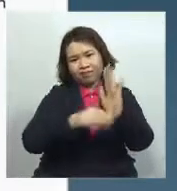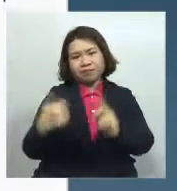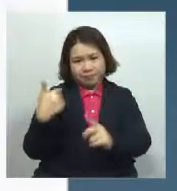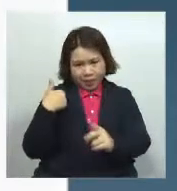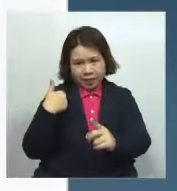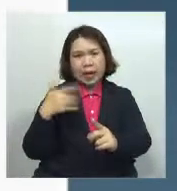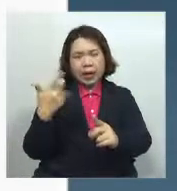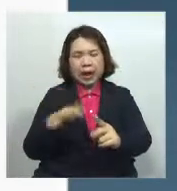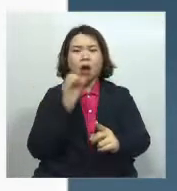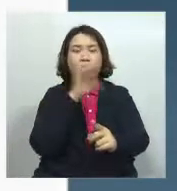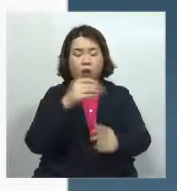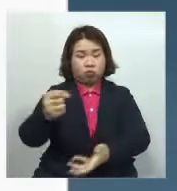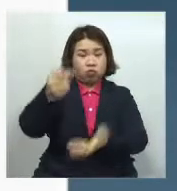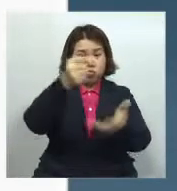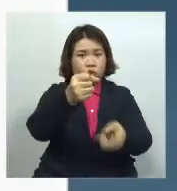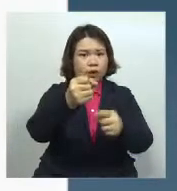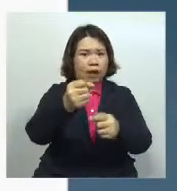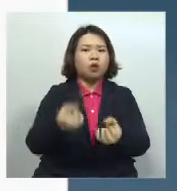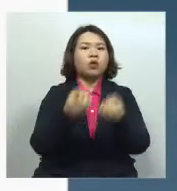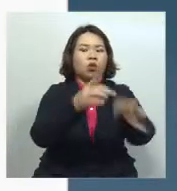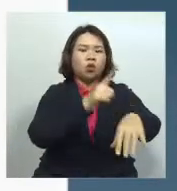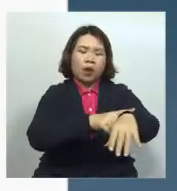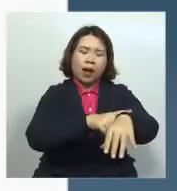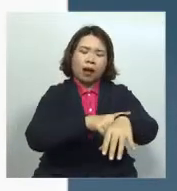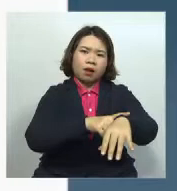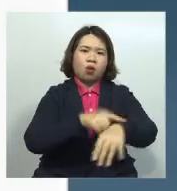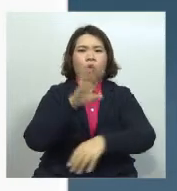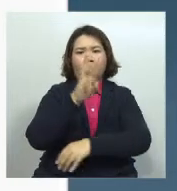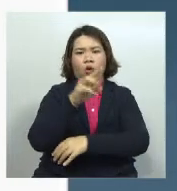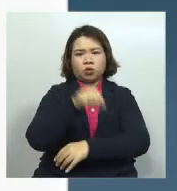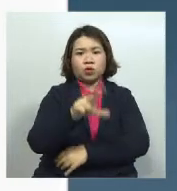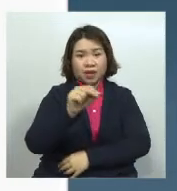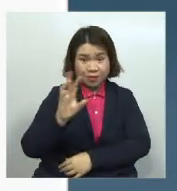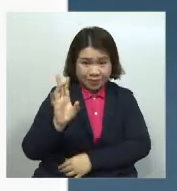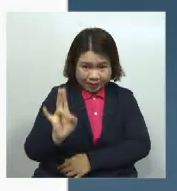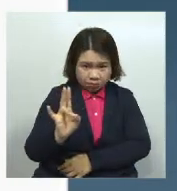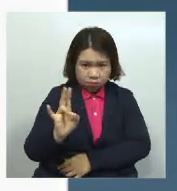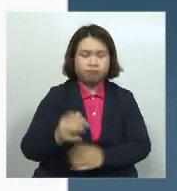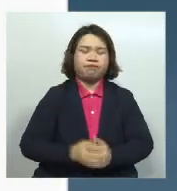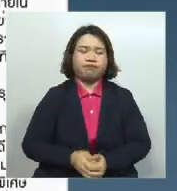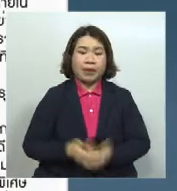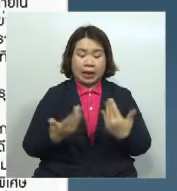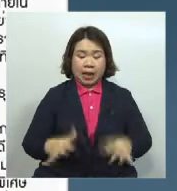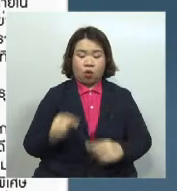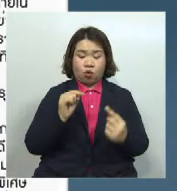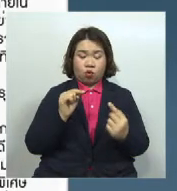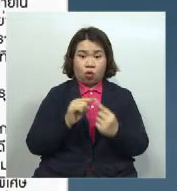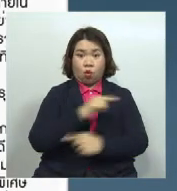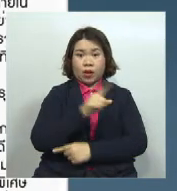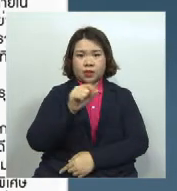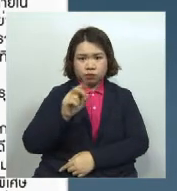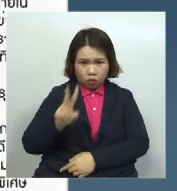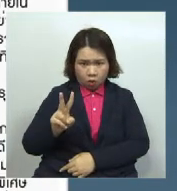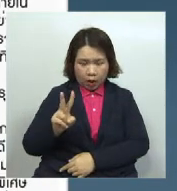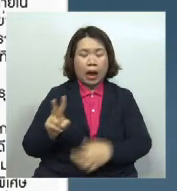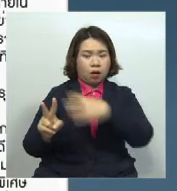แล้วก็พบวามีการส่งมอบถงเมกักลาวนเวลา 6.37 นะทีและใวนท 22ทางด้านของ